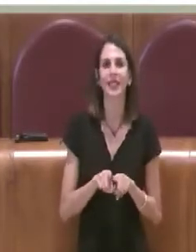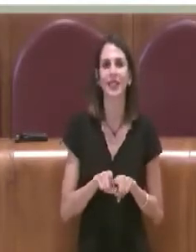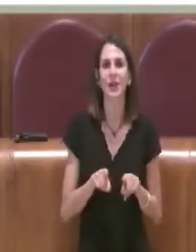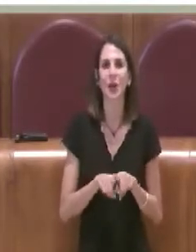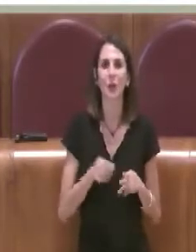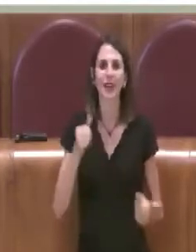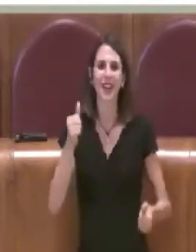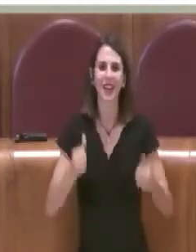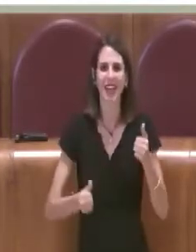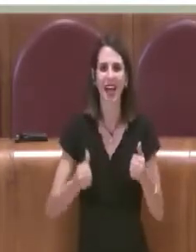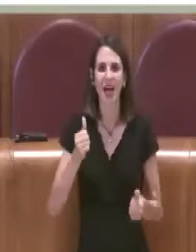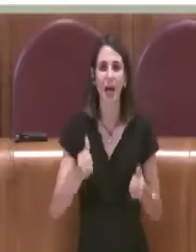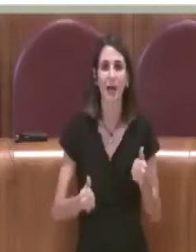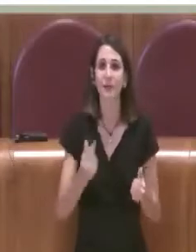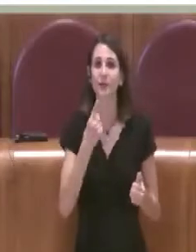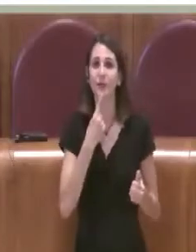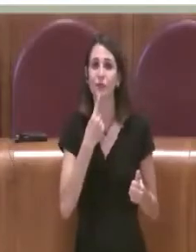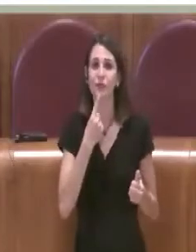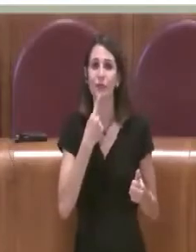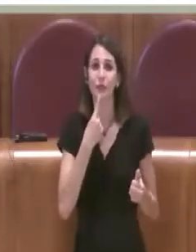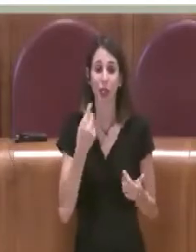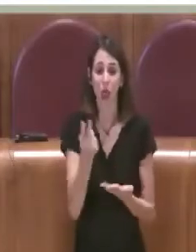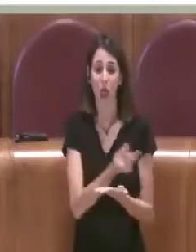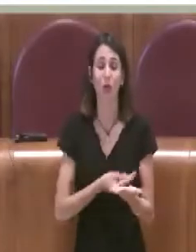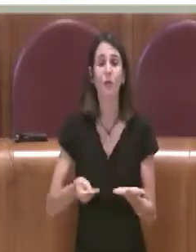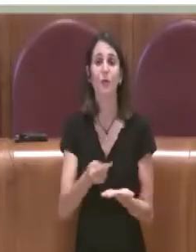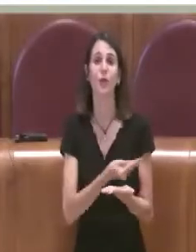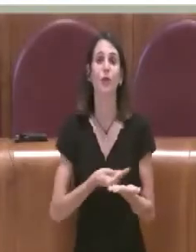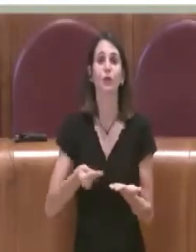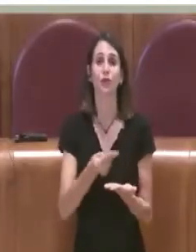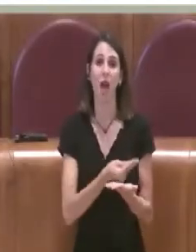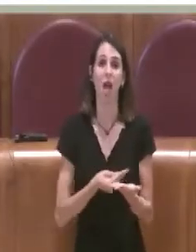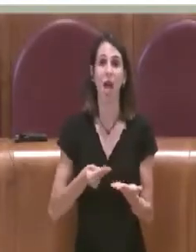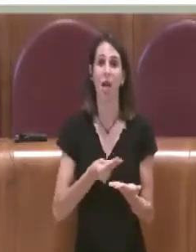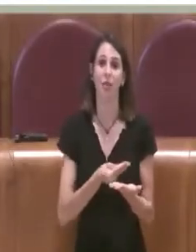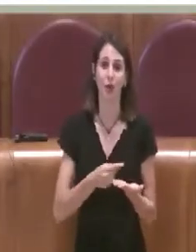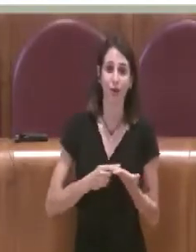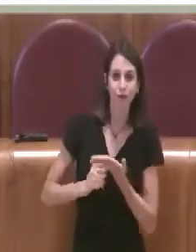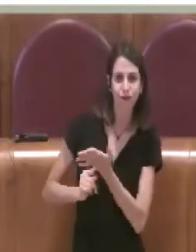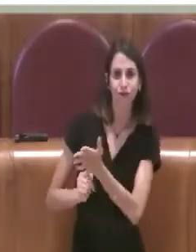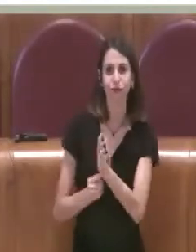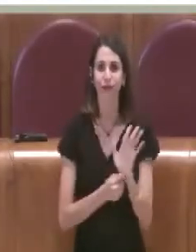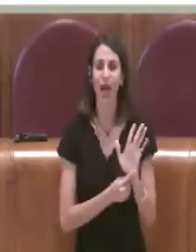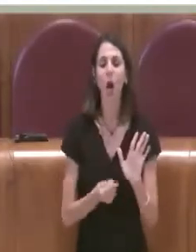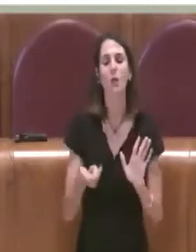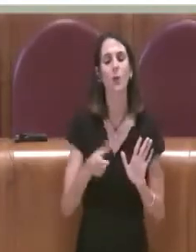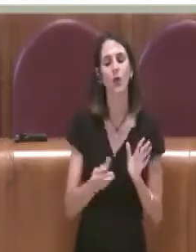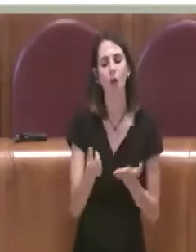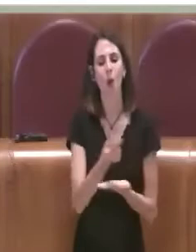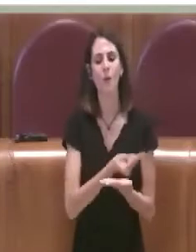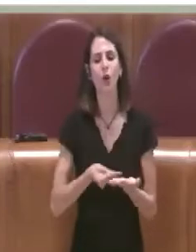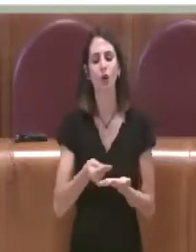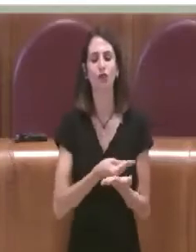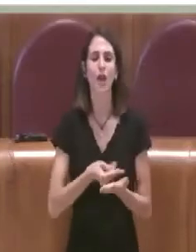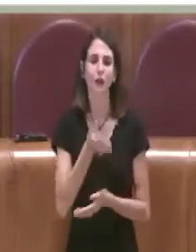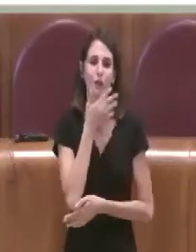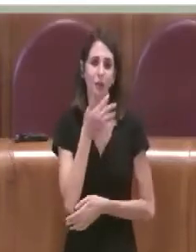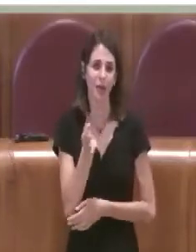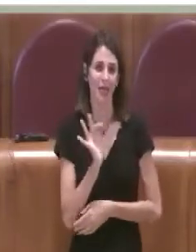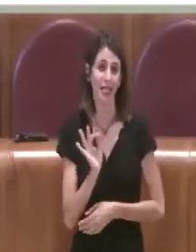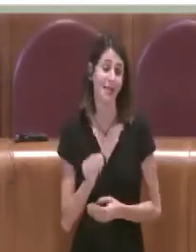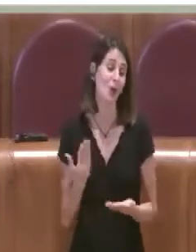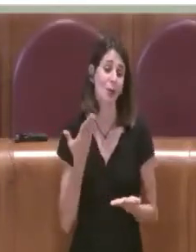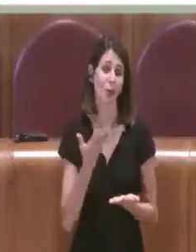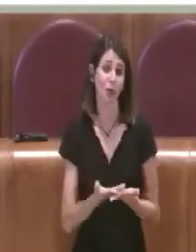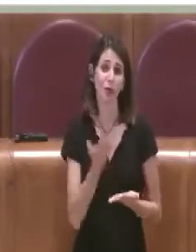di gara a chi presenta anche il progetto dedicato al calcio più bello, che è appunto poi quello che la mozione sostanzialmente